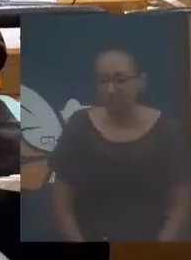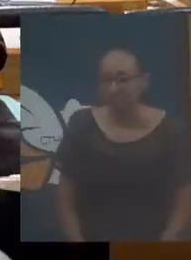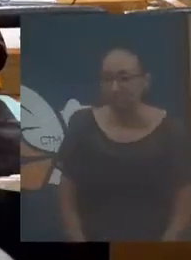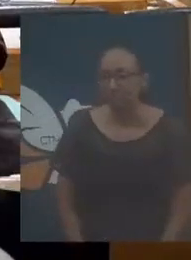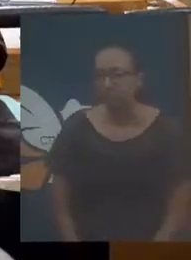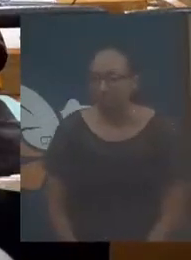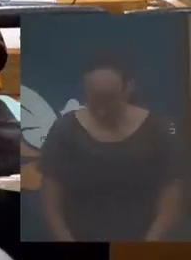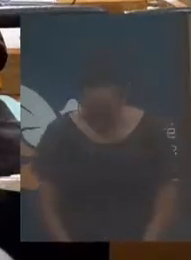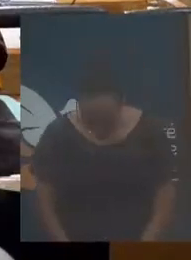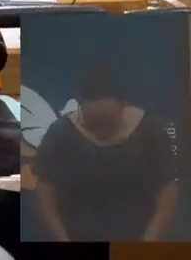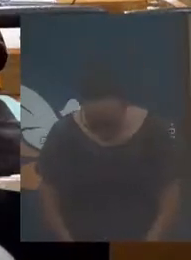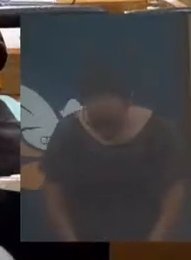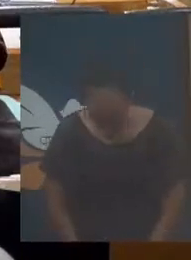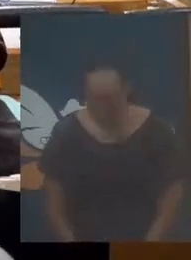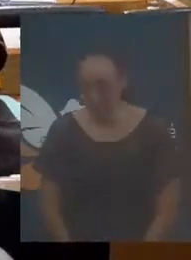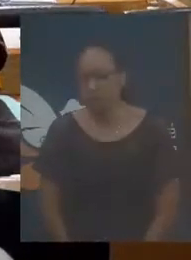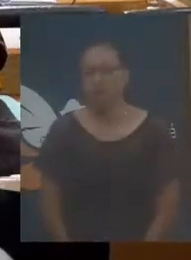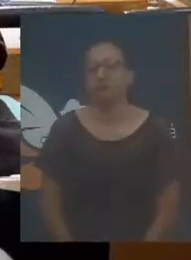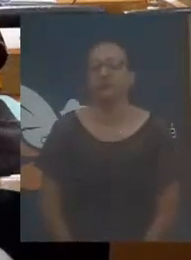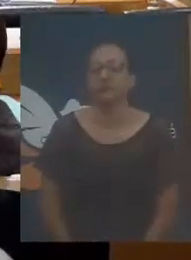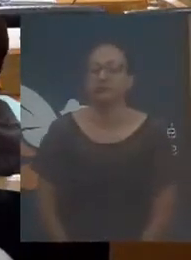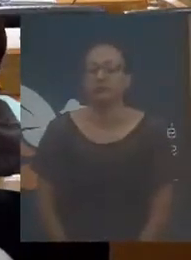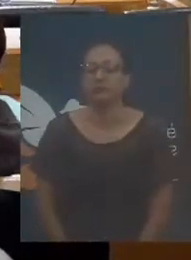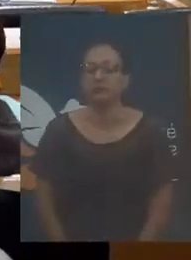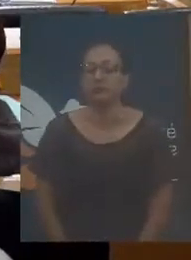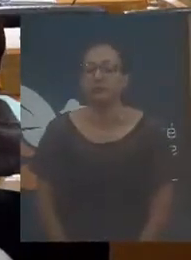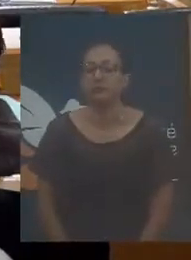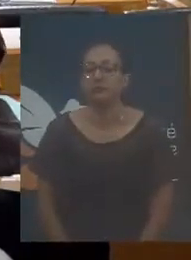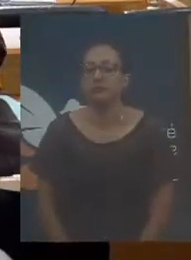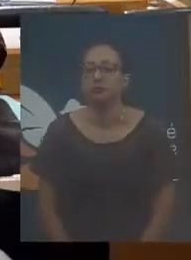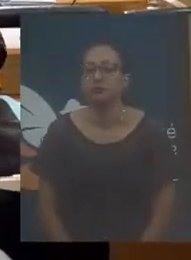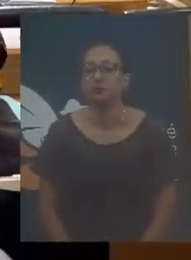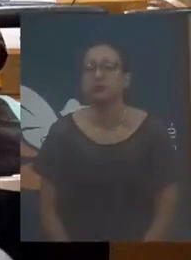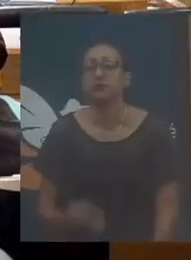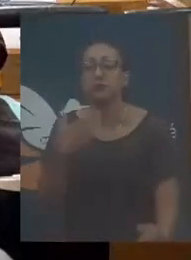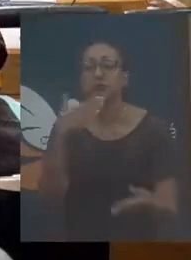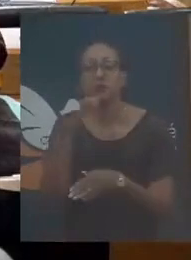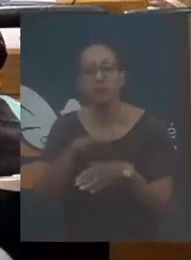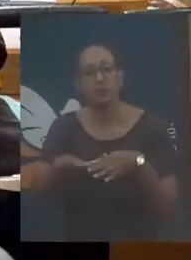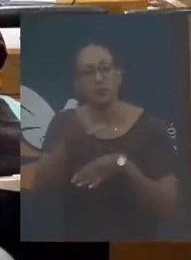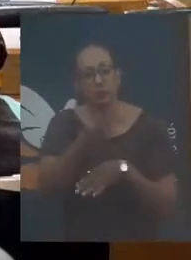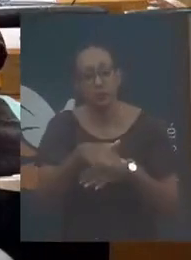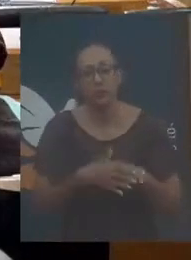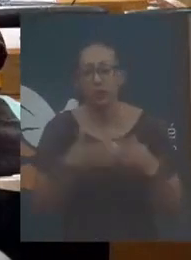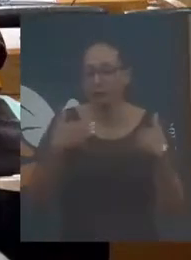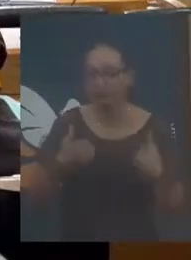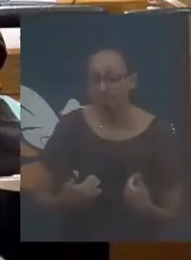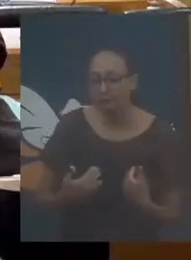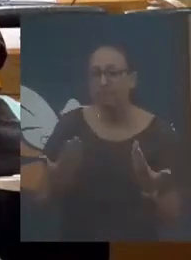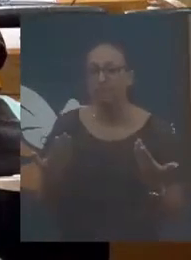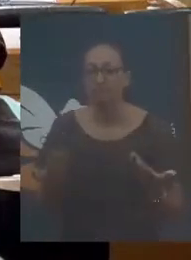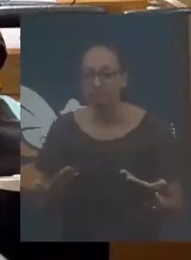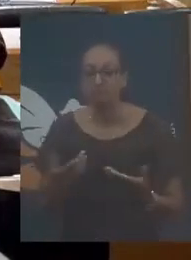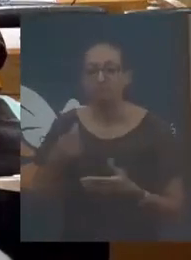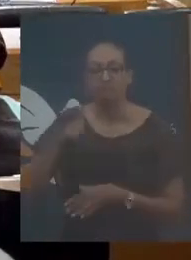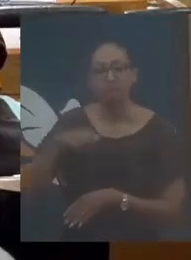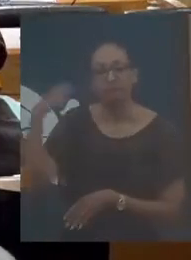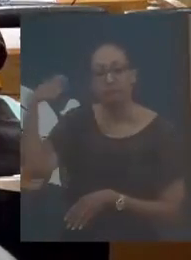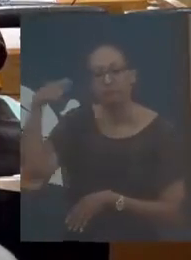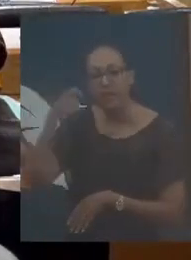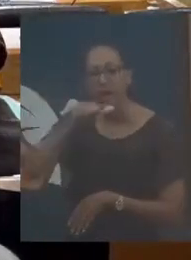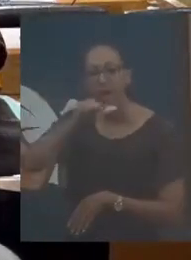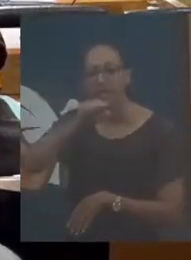Voilà, donc vous vous annoncez. Voilà. Bien, bonjour tout le monde. Je suis Rosalie Gachette, je suis la présidente de la